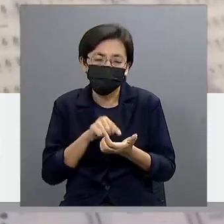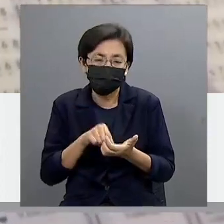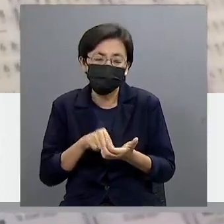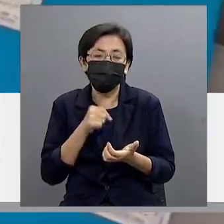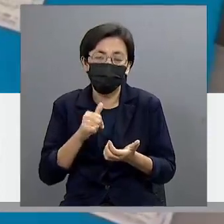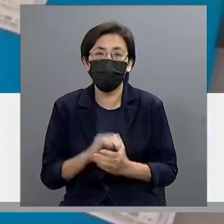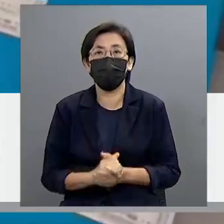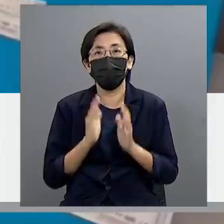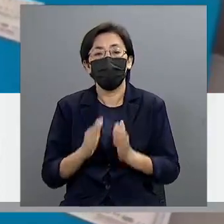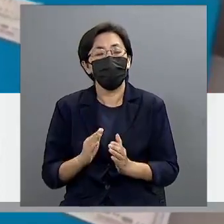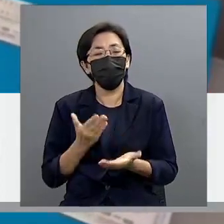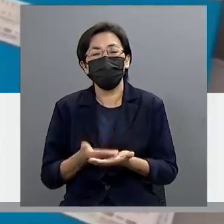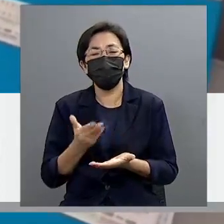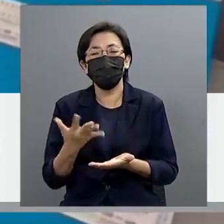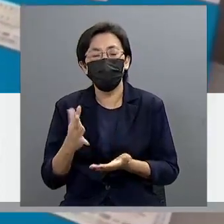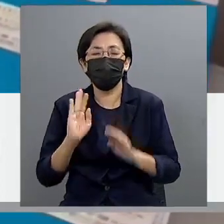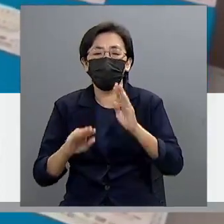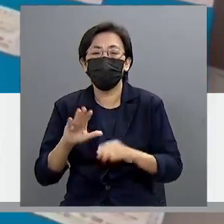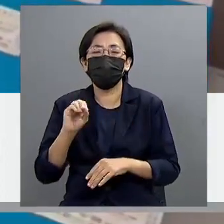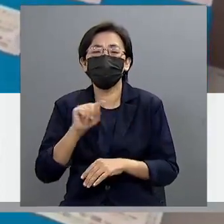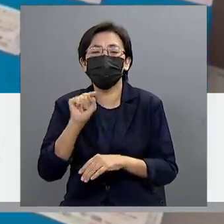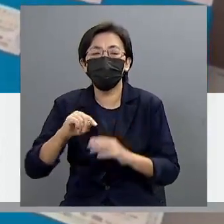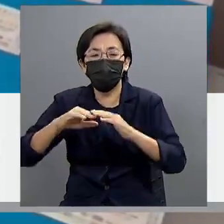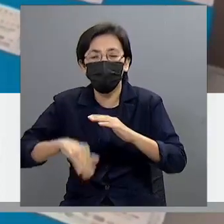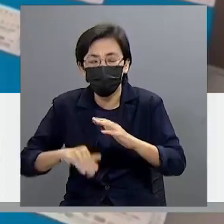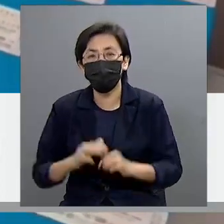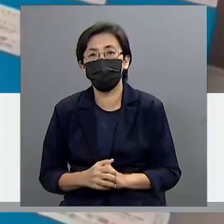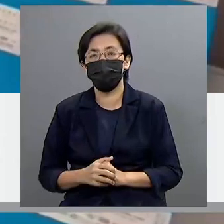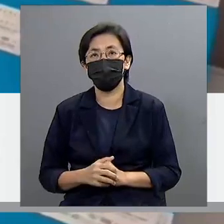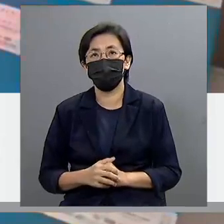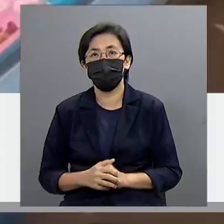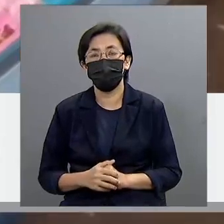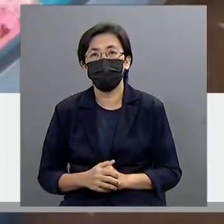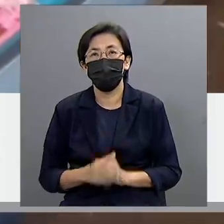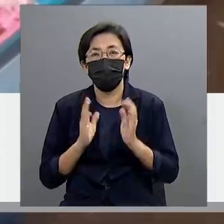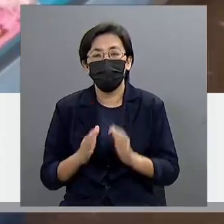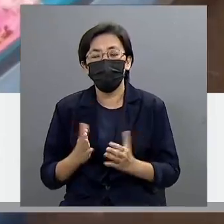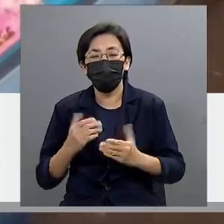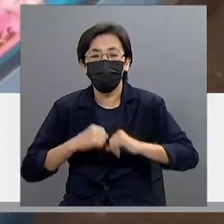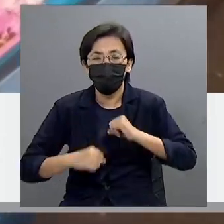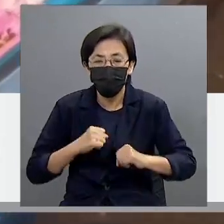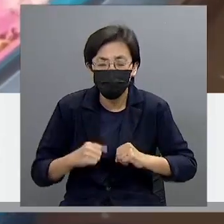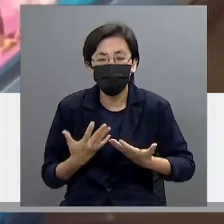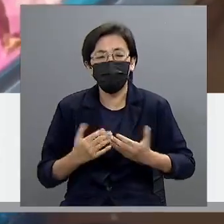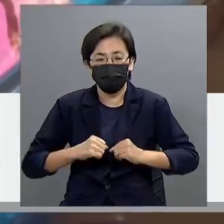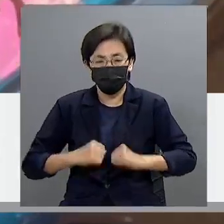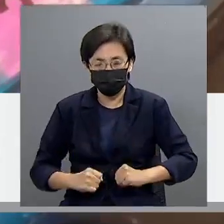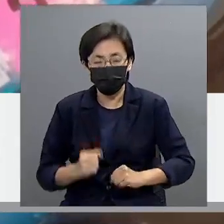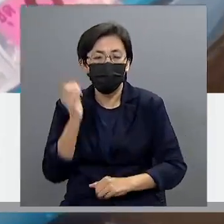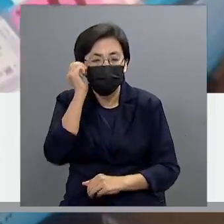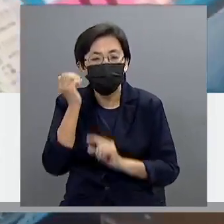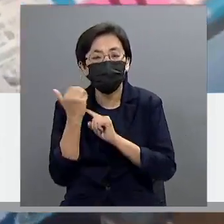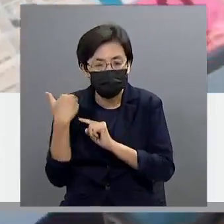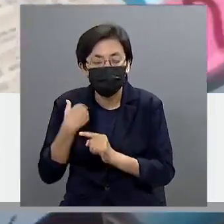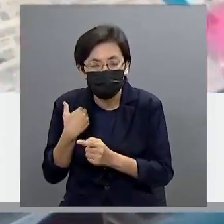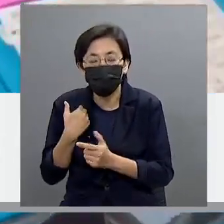ไปเกือบครึ่งค่ะแต่ก็มองเหมือนกันว่าลูกค้าที่ซื้อผ่านแอปส่วนใหญ่จะเป็นกลุ่มวัยรุ่นเป็นวัยกลางคนหรือคนที่มีโทรศัพท์มือถือส่วนลูกค้